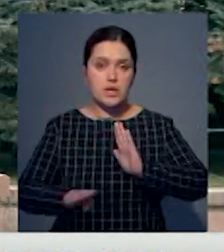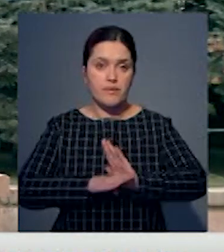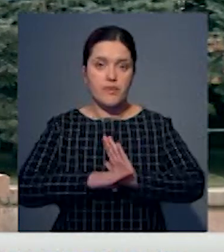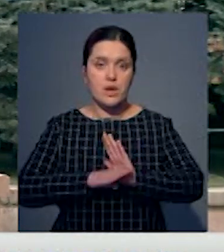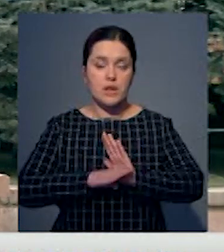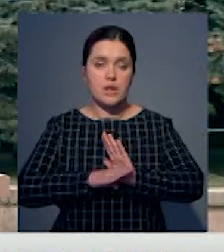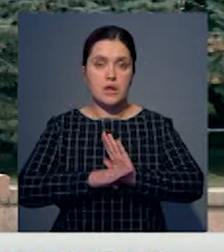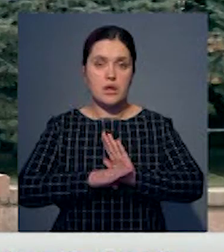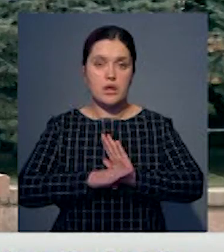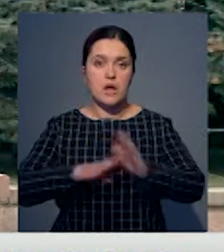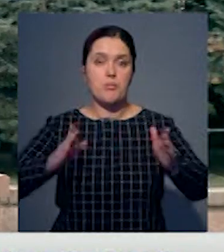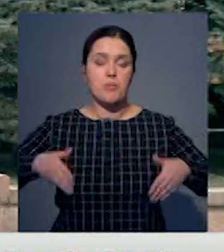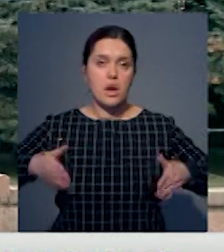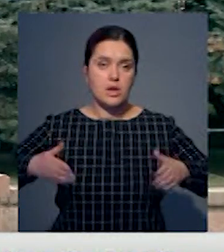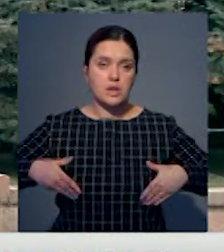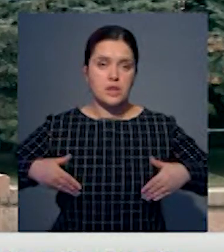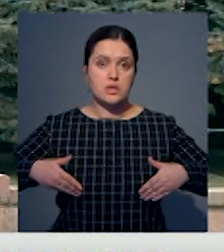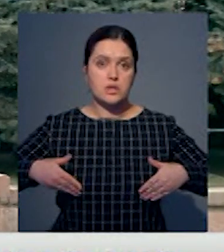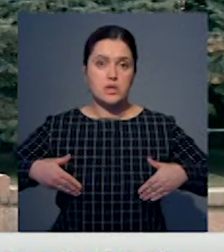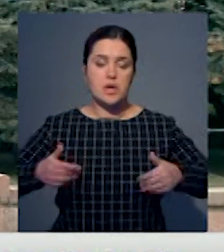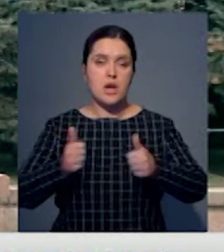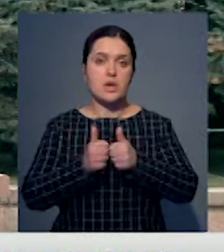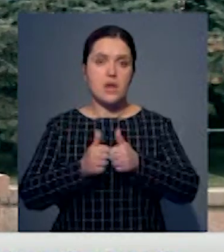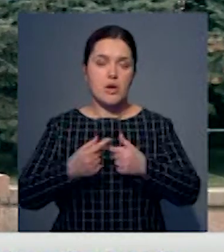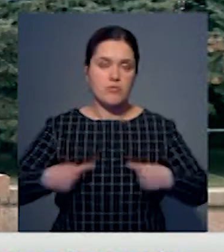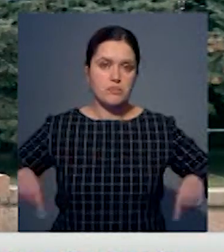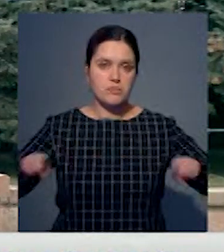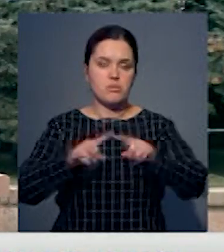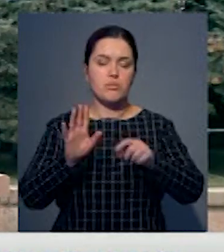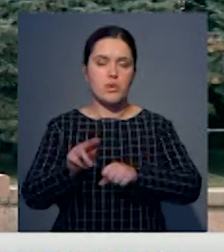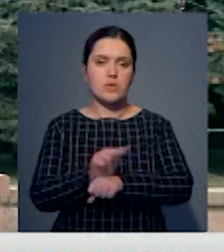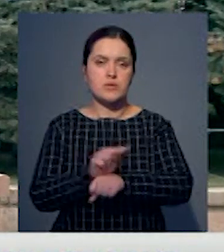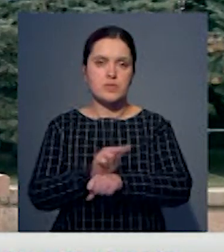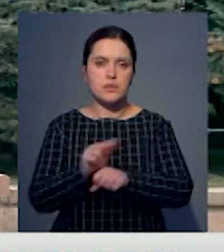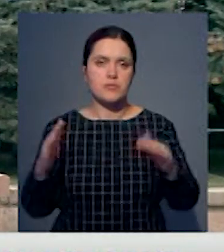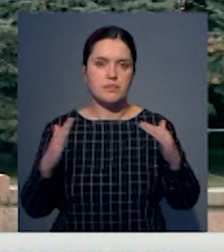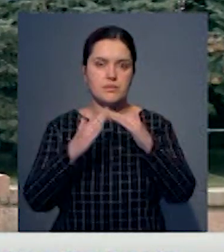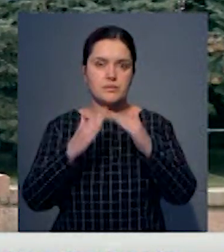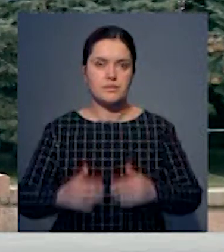подъезды, подвал, придомовая территория полностью будет отремонтирована кровля.